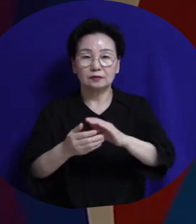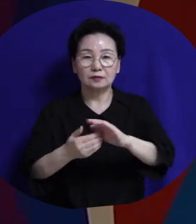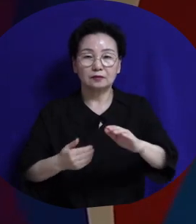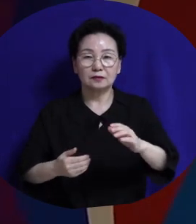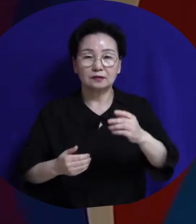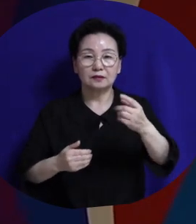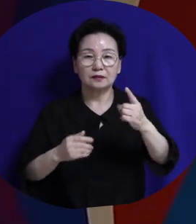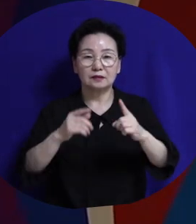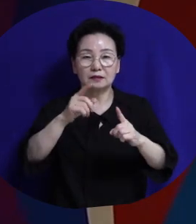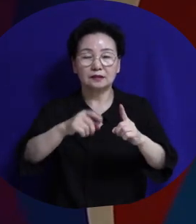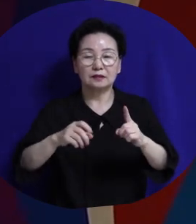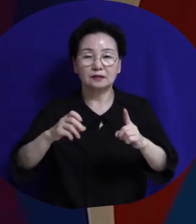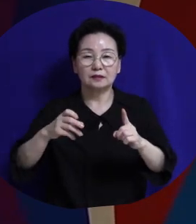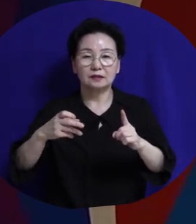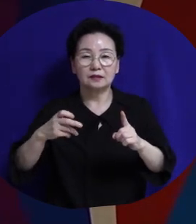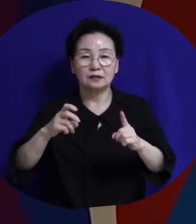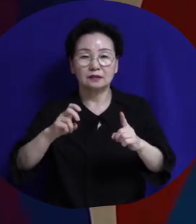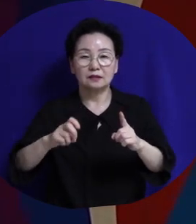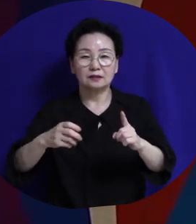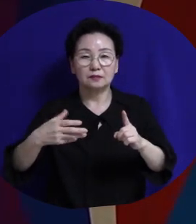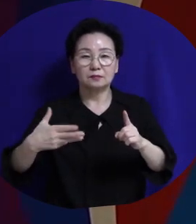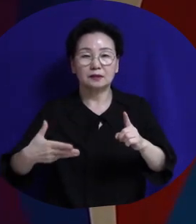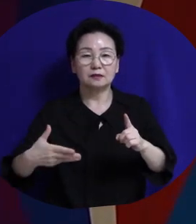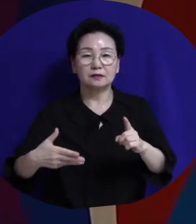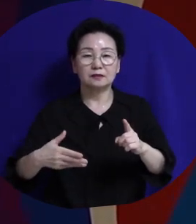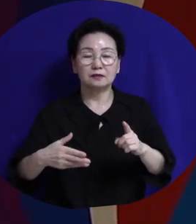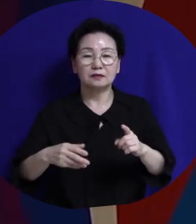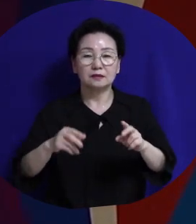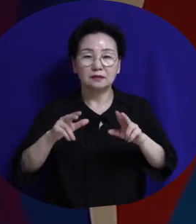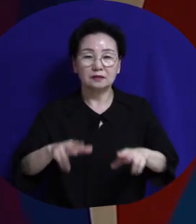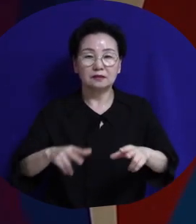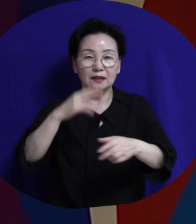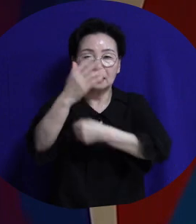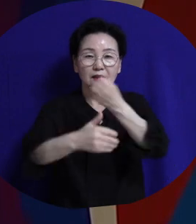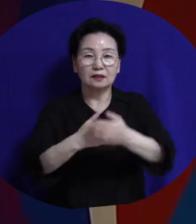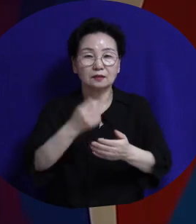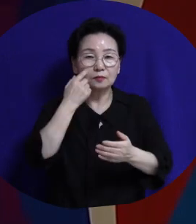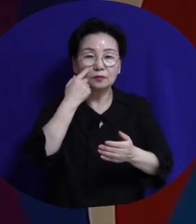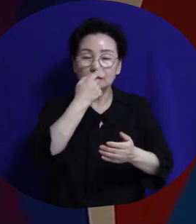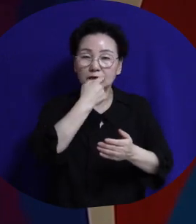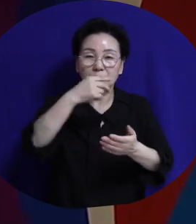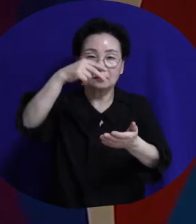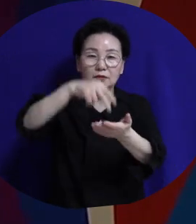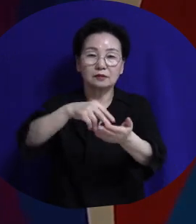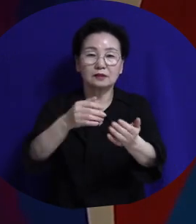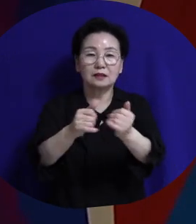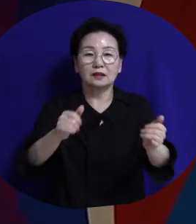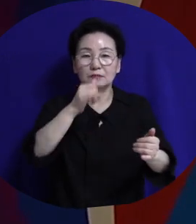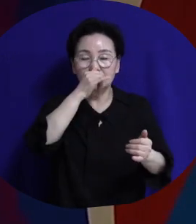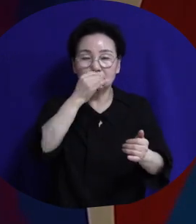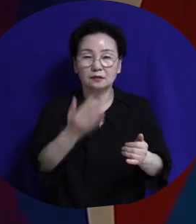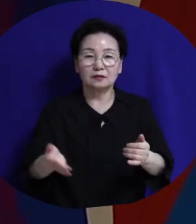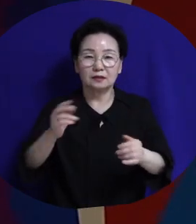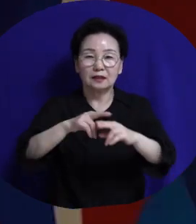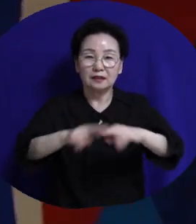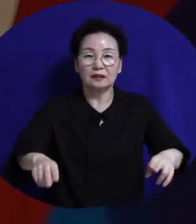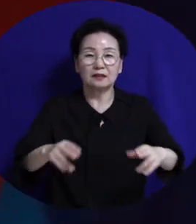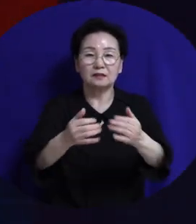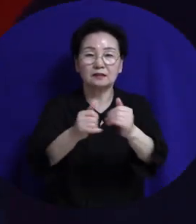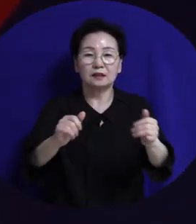18절부터 잘 들어요. 지금 하나님이 보증 쓴 사람이 있어요. 내 보증을 해약한 사람이